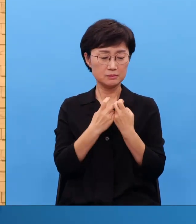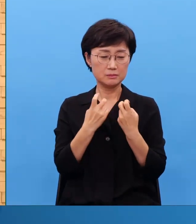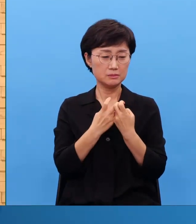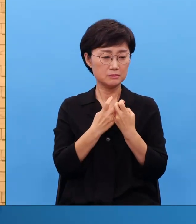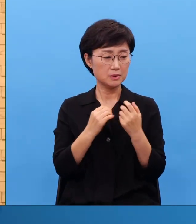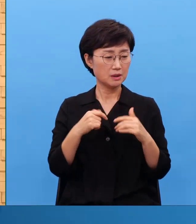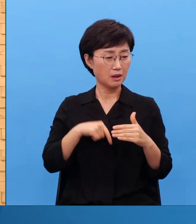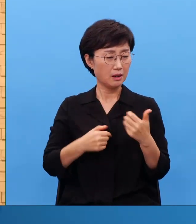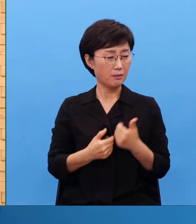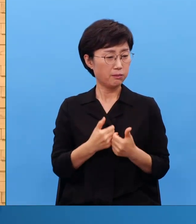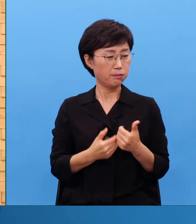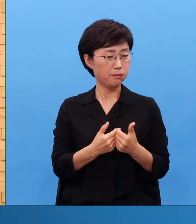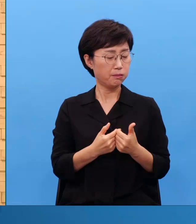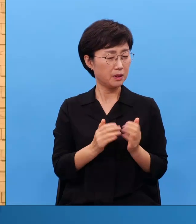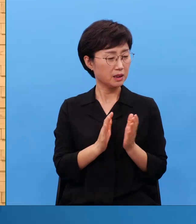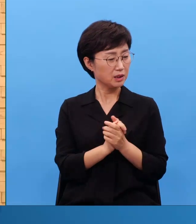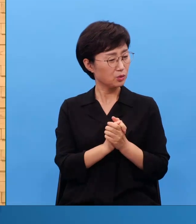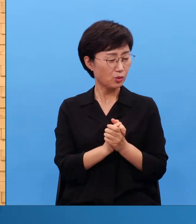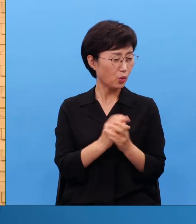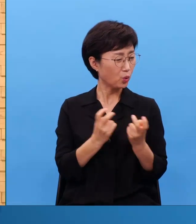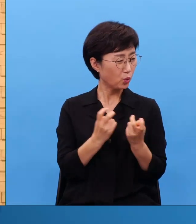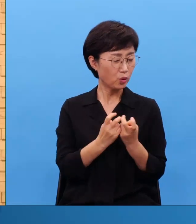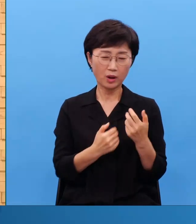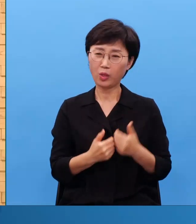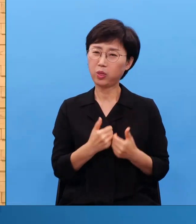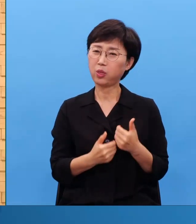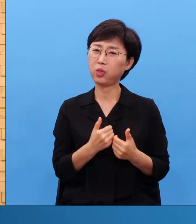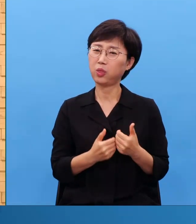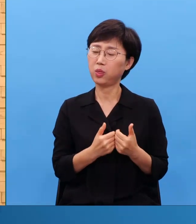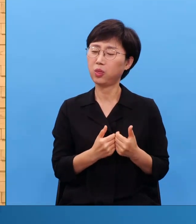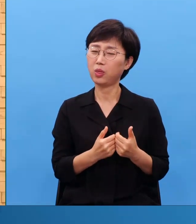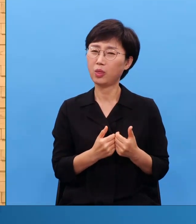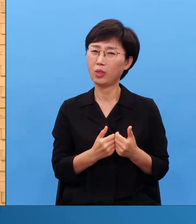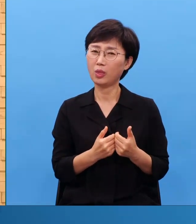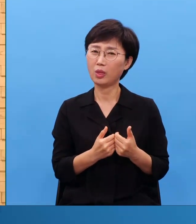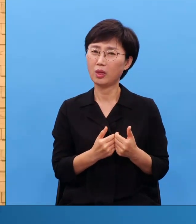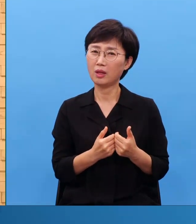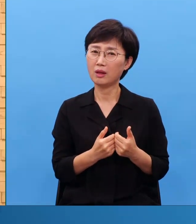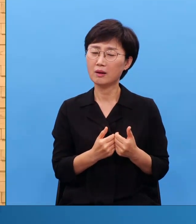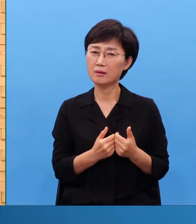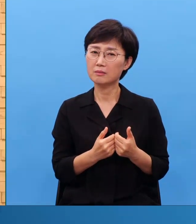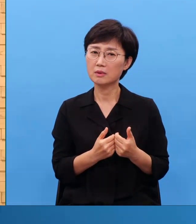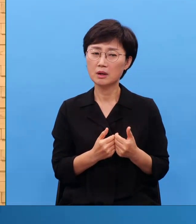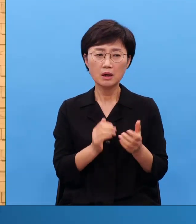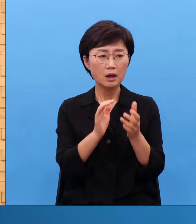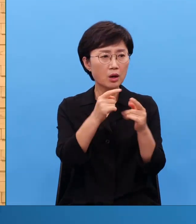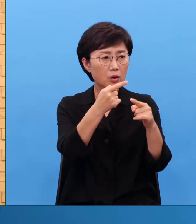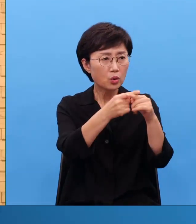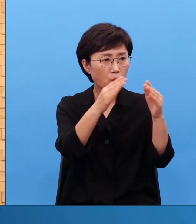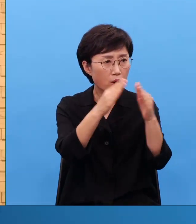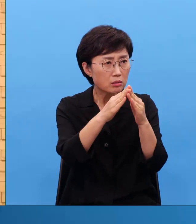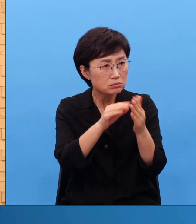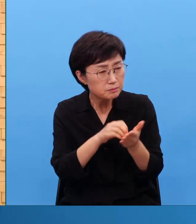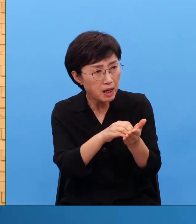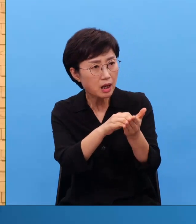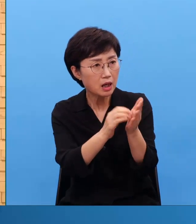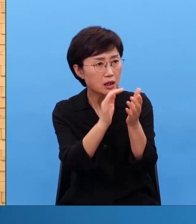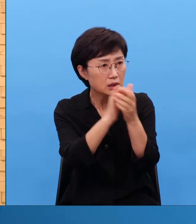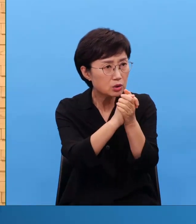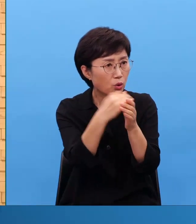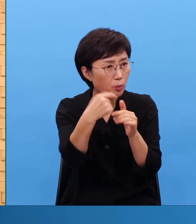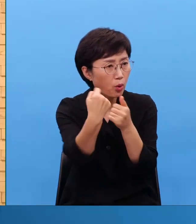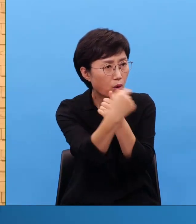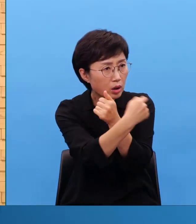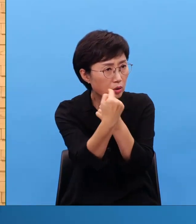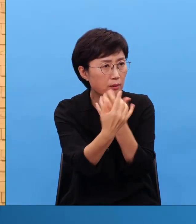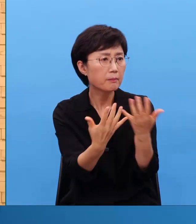name 3 times, I didn't follow along because I could not believe it. 그러니까요. 교회에서의 기도를 가르치지 않았고 저는 못 배웠대요. And so inside of the